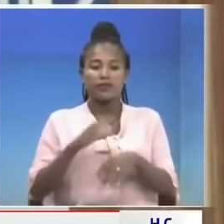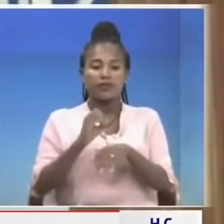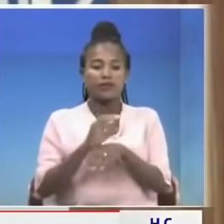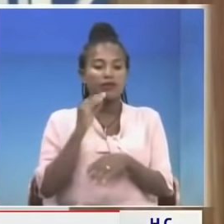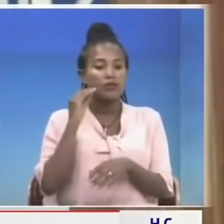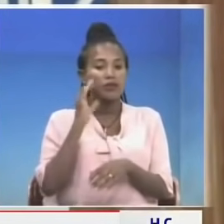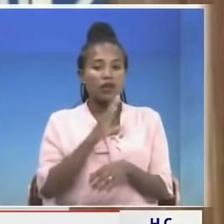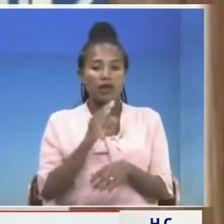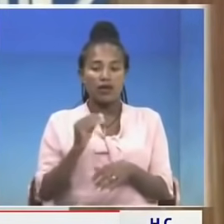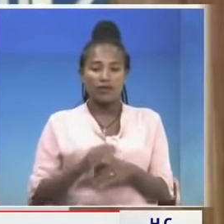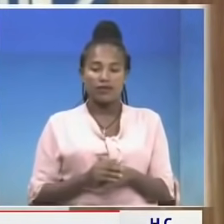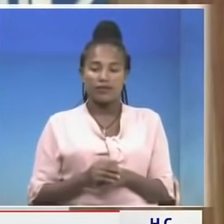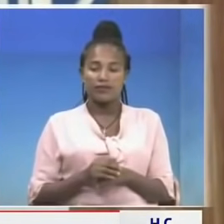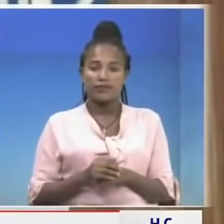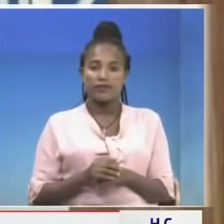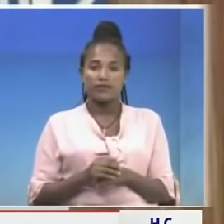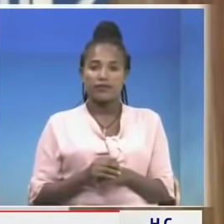ቤቱንና